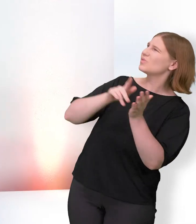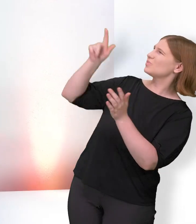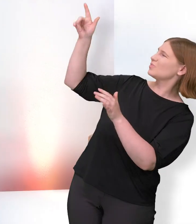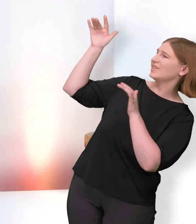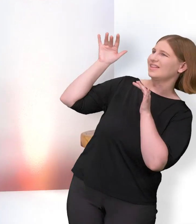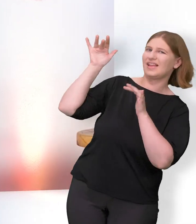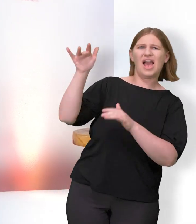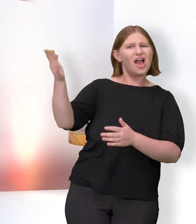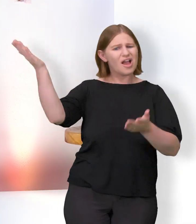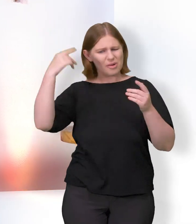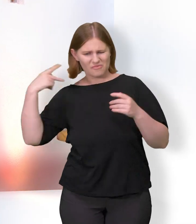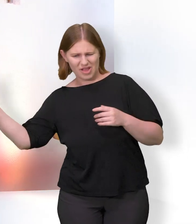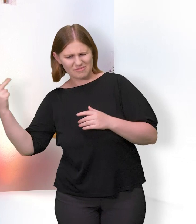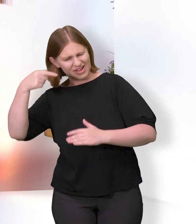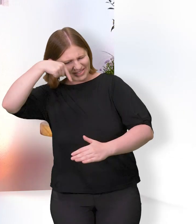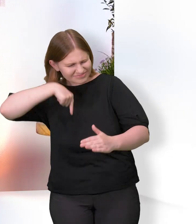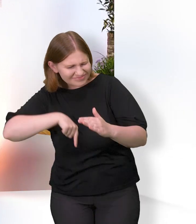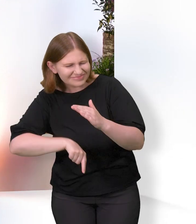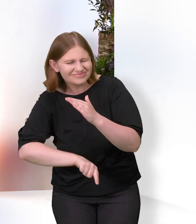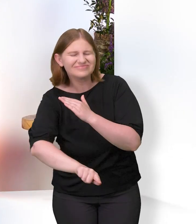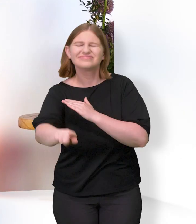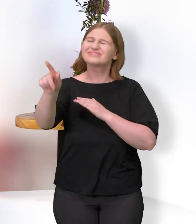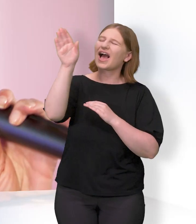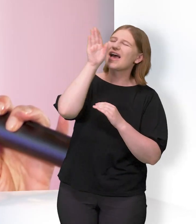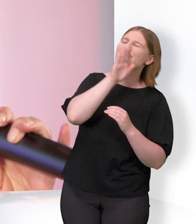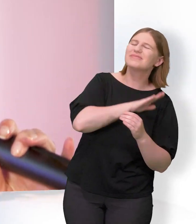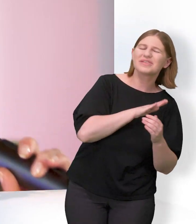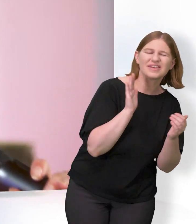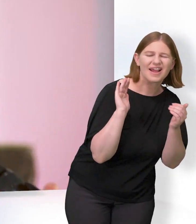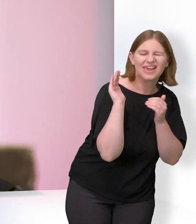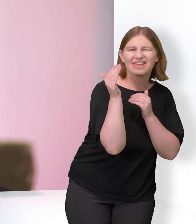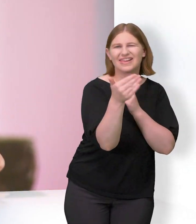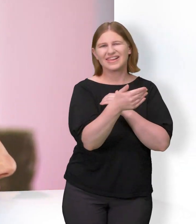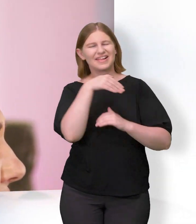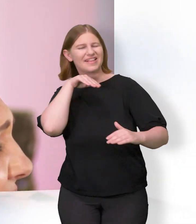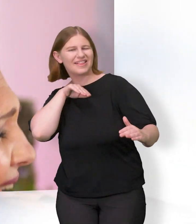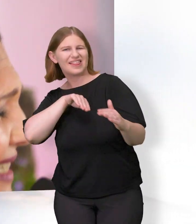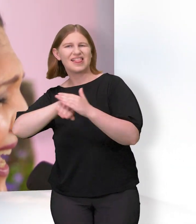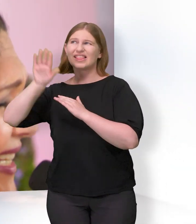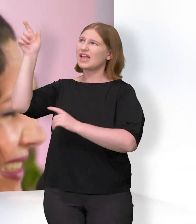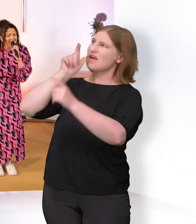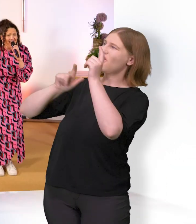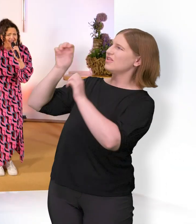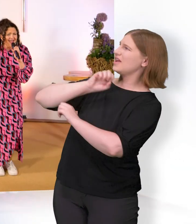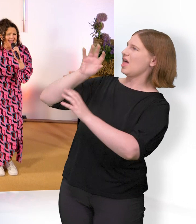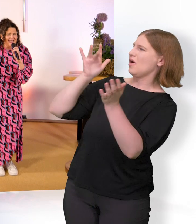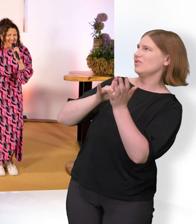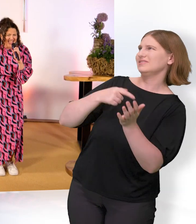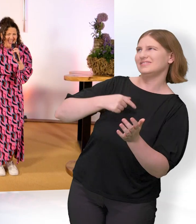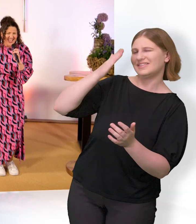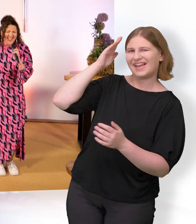wir tauchen ab, du und ich heimlich, deine Worte klar. Denn ich